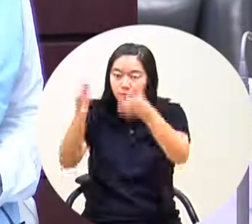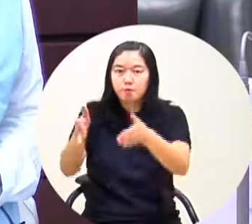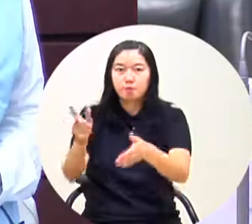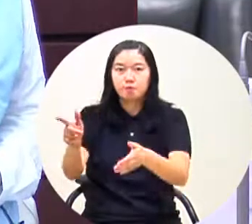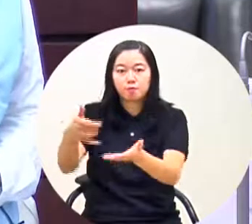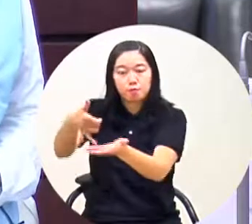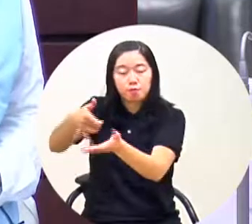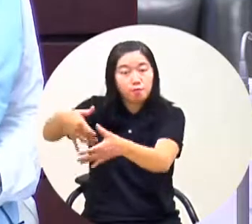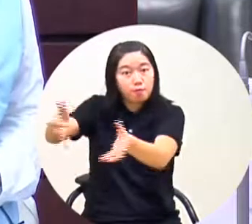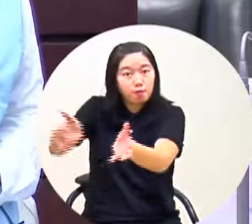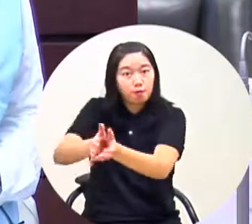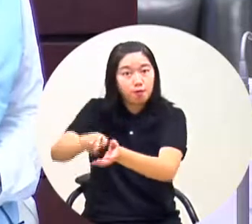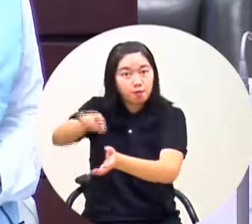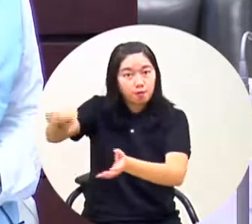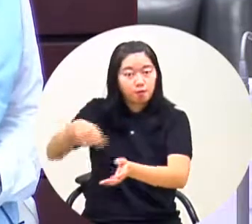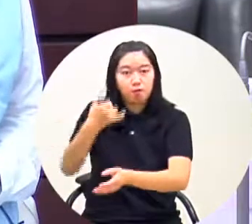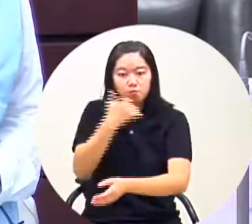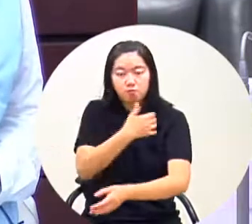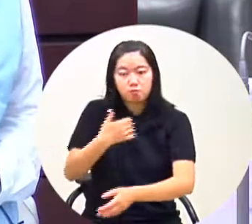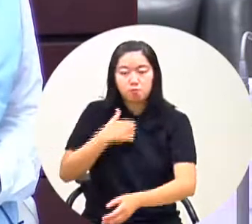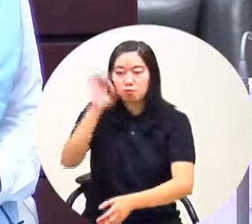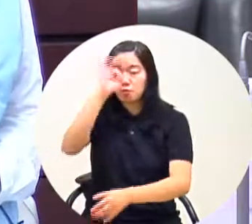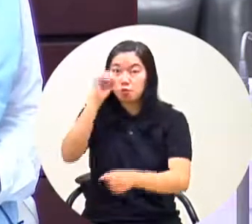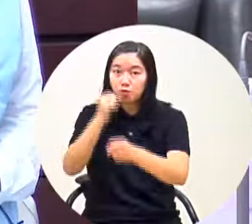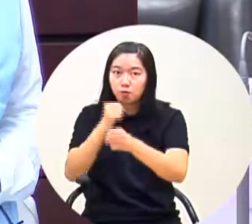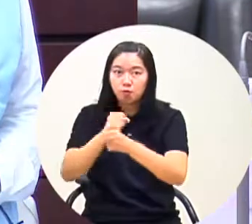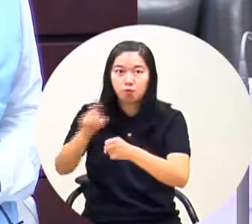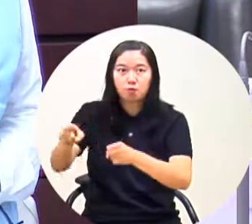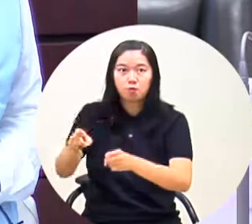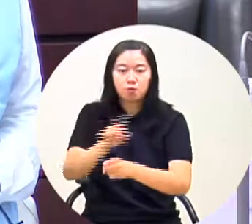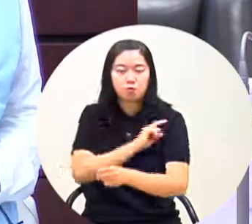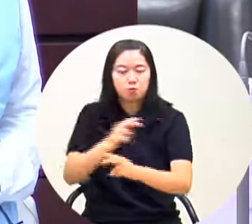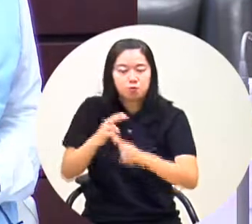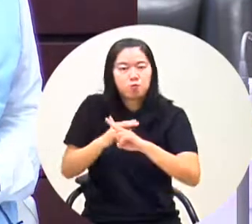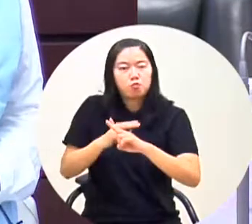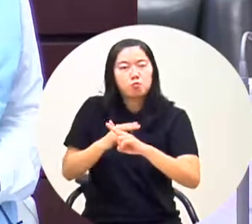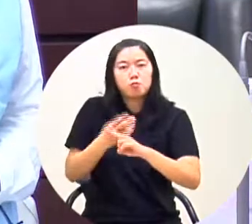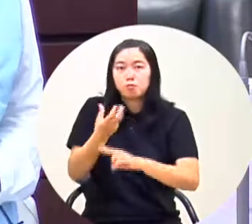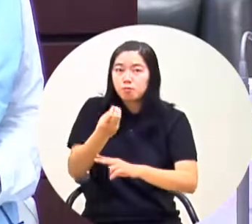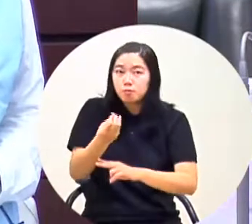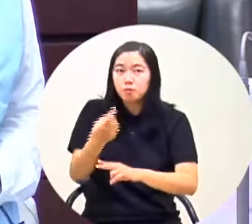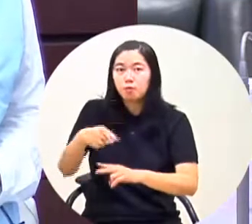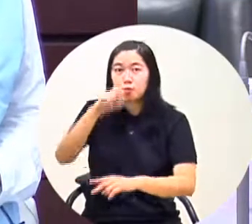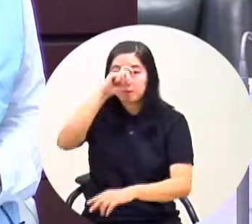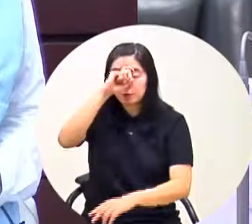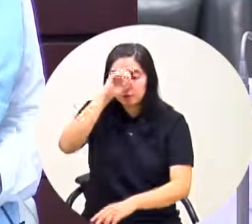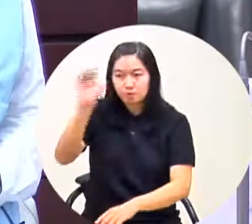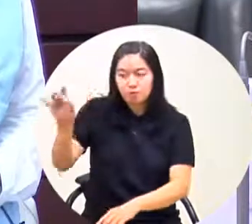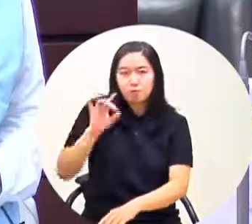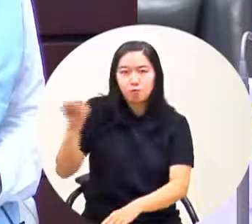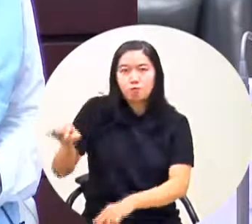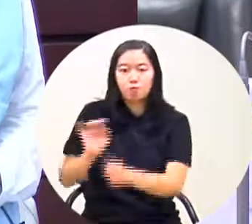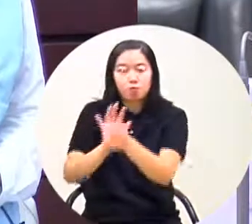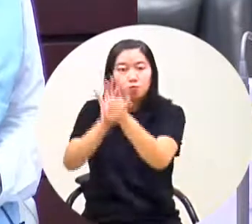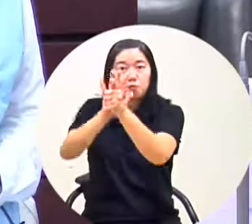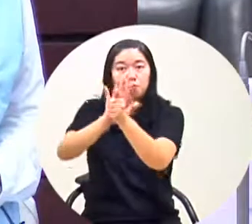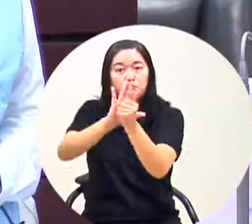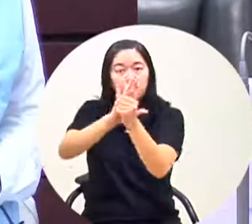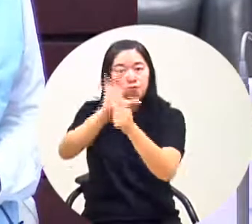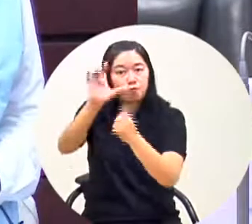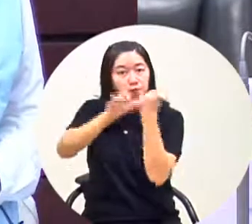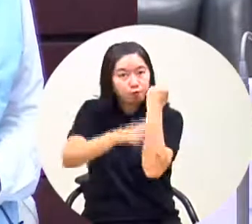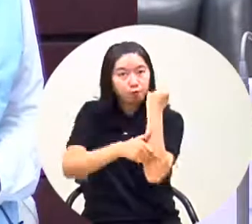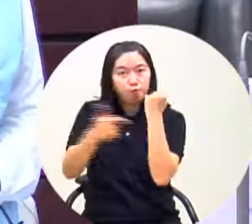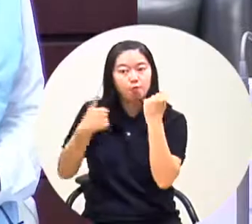势的哈，他可能在求职上面比较没有自信心的，我们希望透过这样的推广方式，让他来知